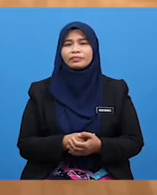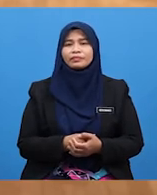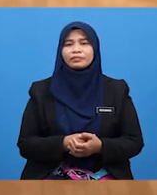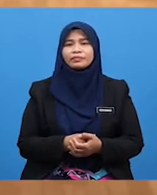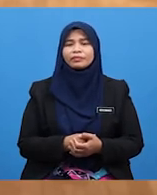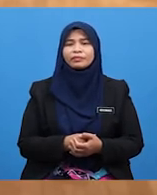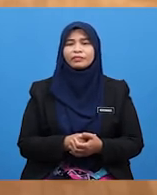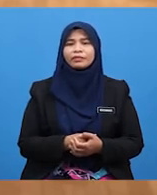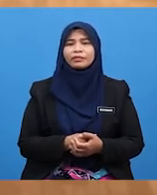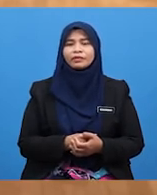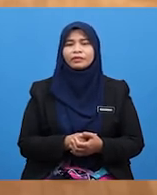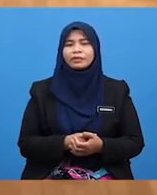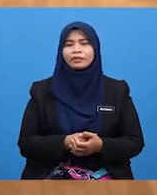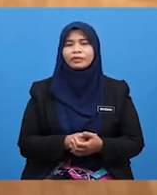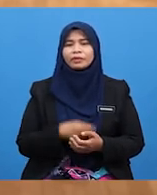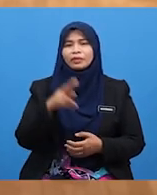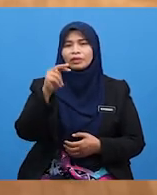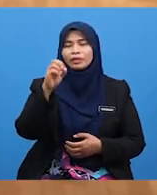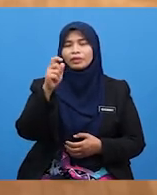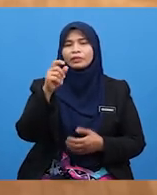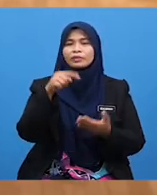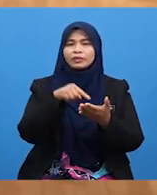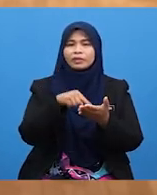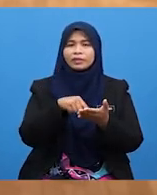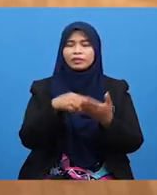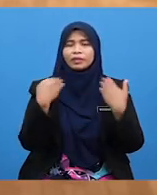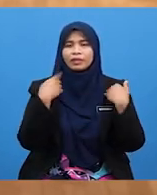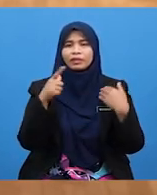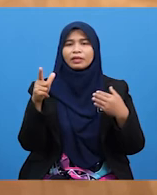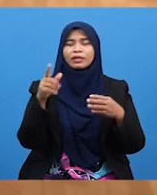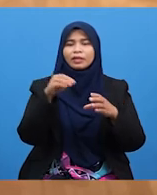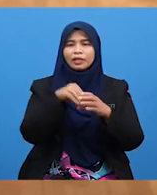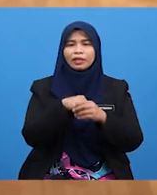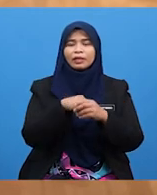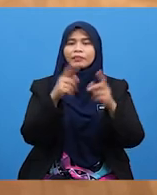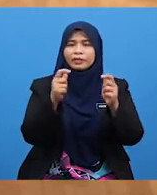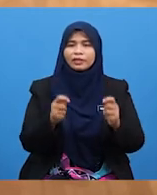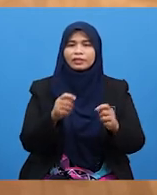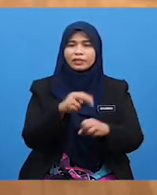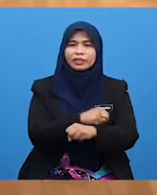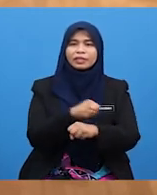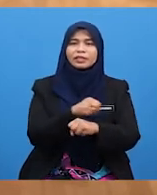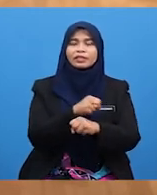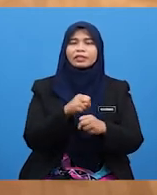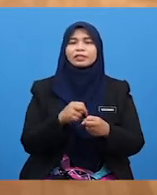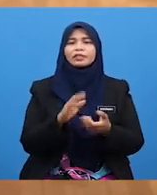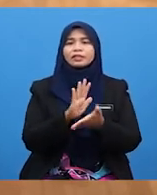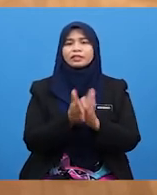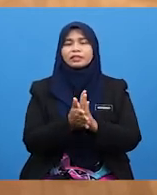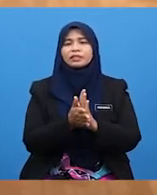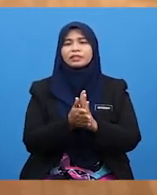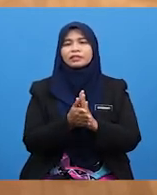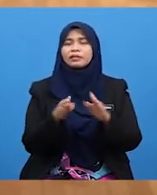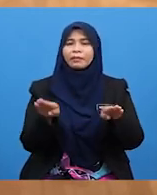adalah ornamentation. Okey, note-note ni adalah note-note dalam teknik nyanyian ni, dia dijadikan sebagai